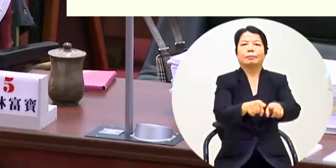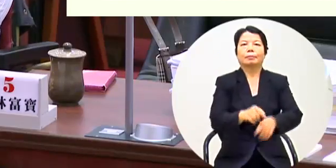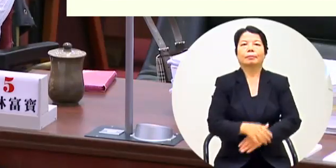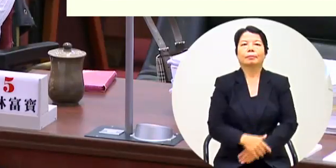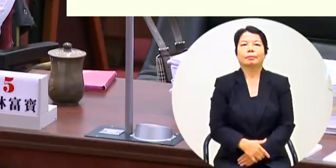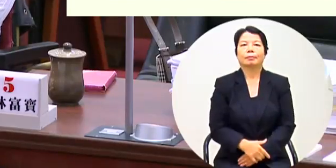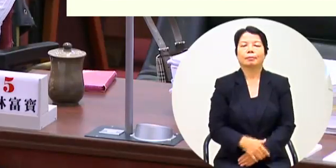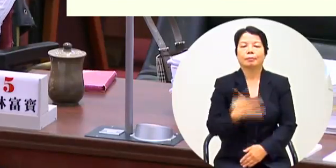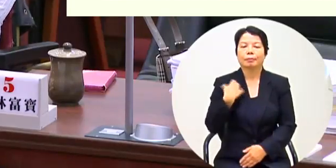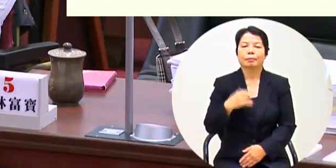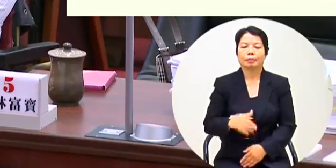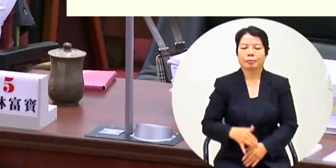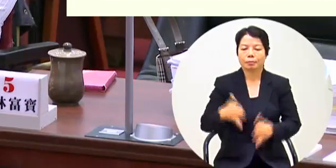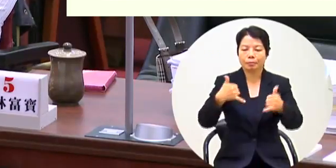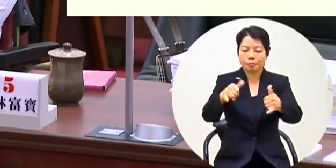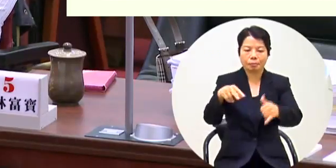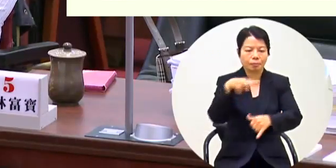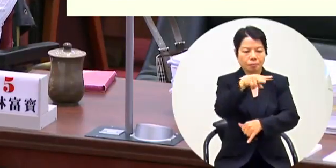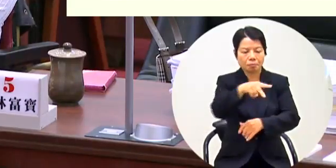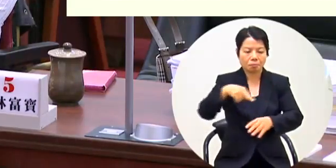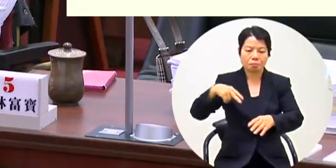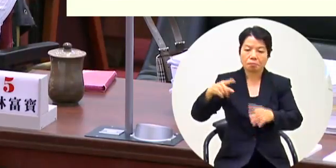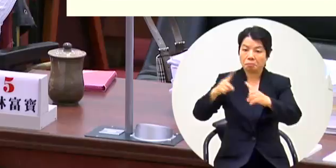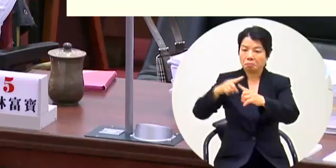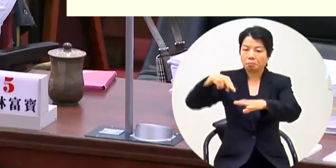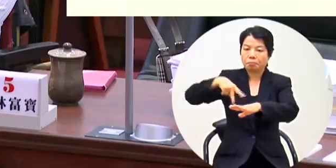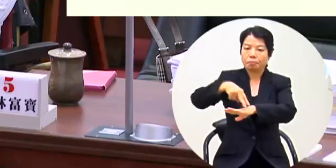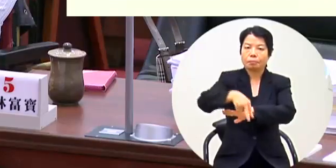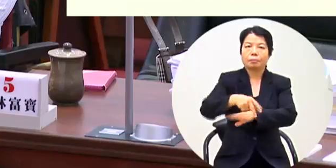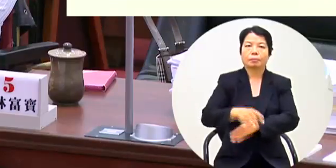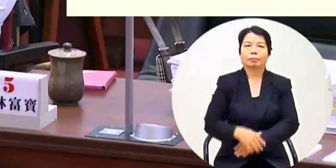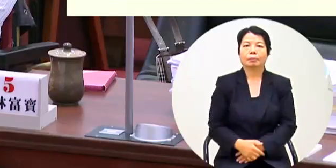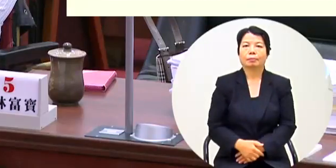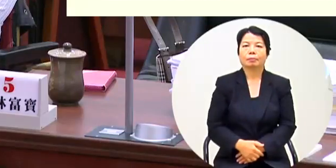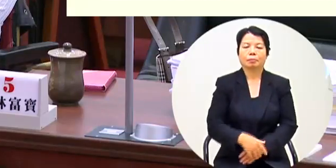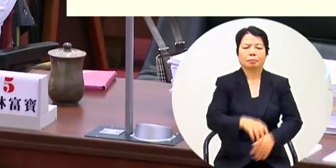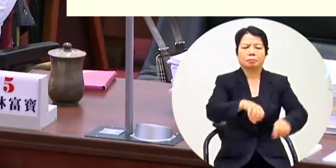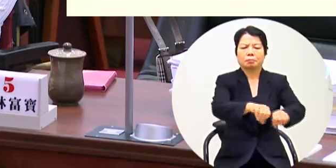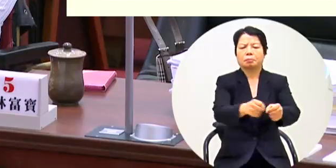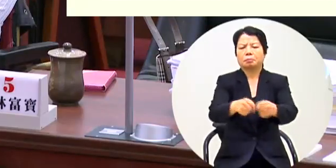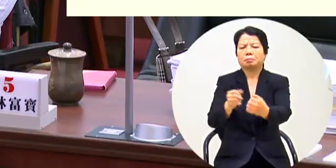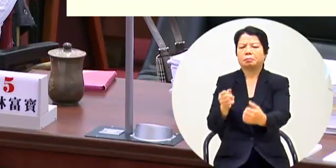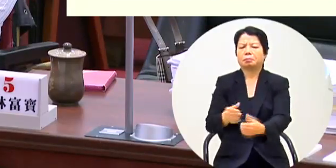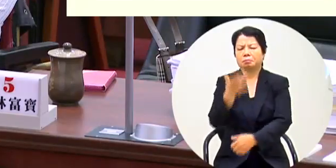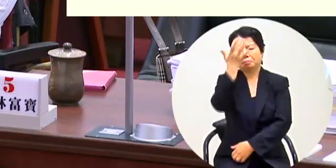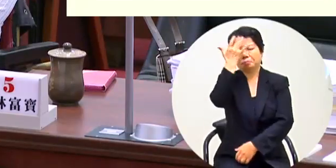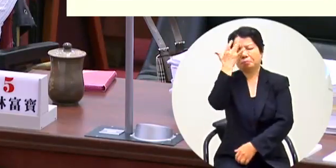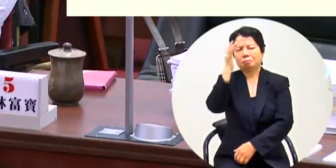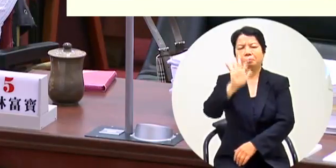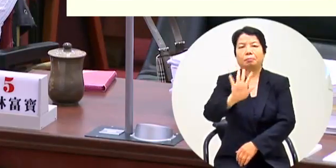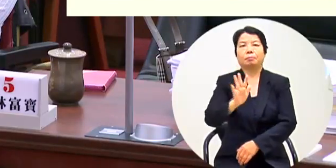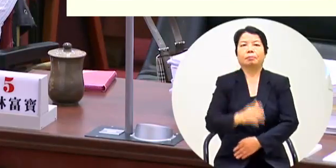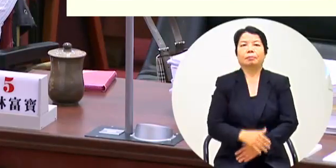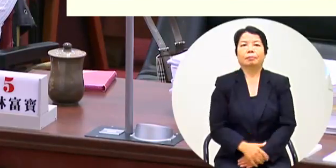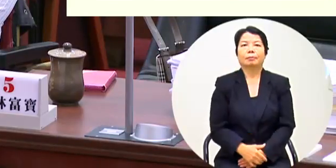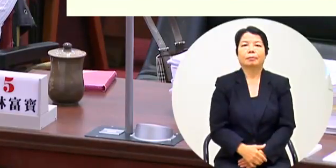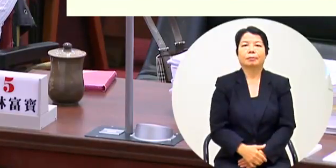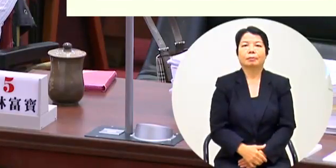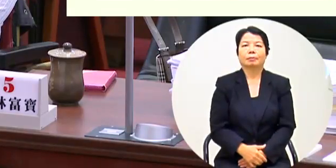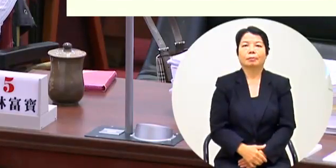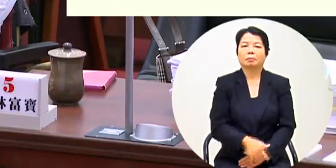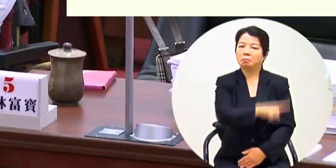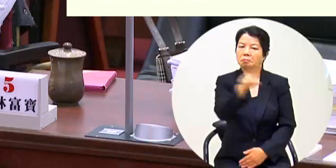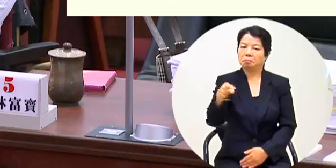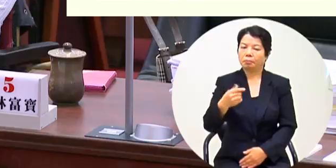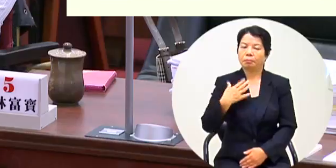道。其实我要讲说它处处是障碍，其实大家也可以深深的了解到，当你每一天在路上走的时